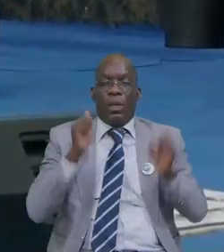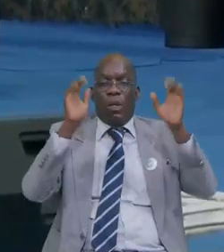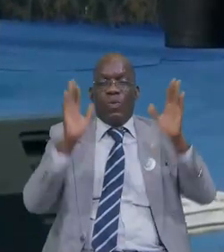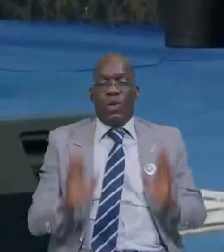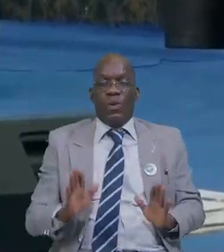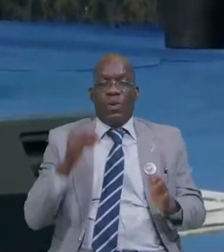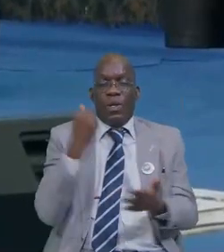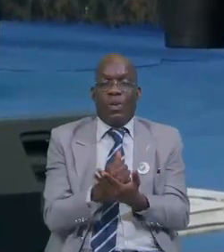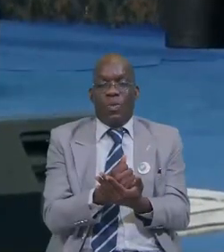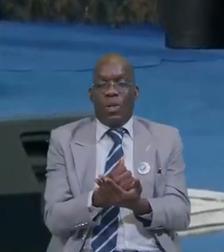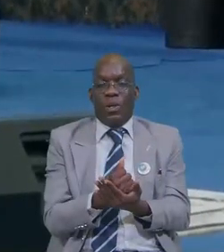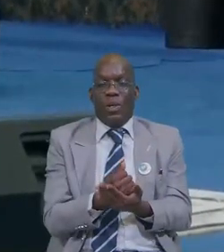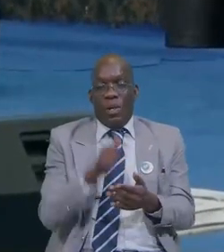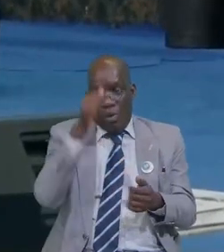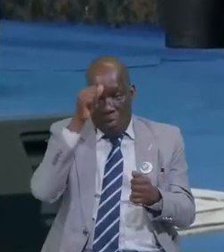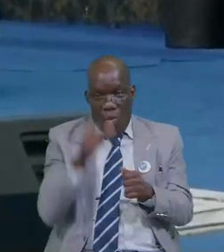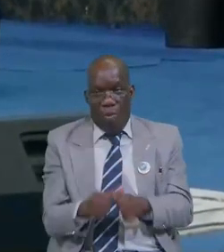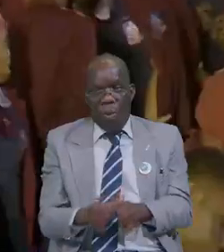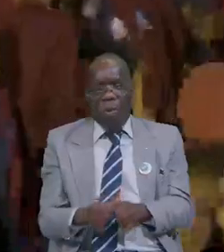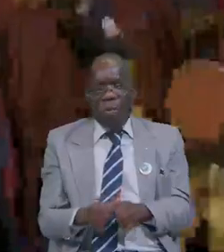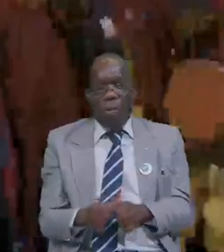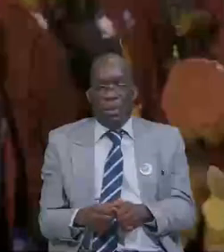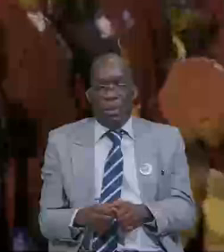nos miracles. Rappelez-vous,